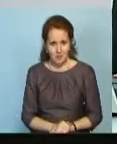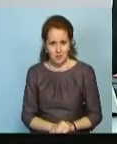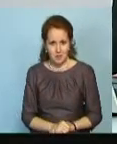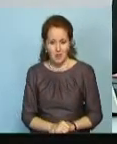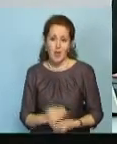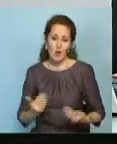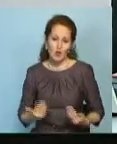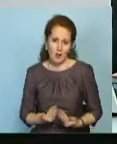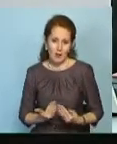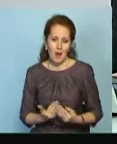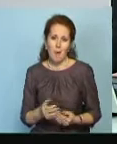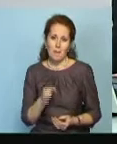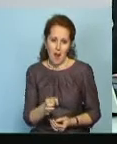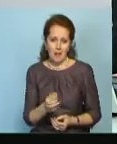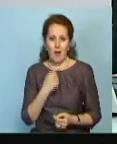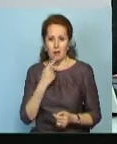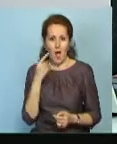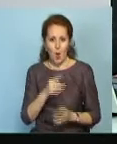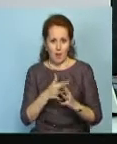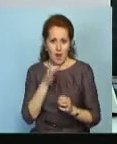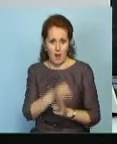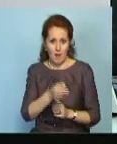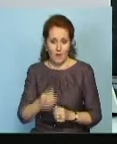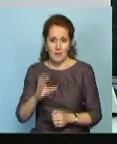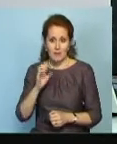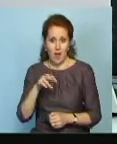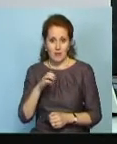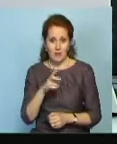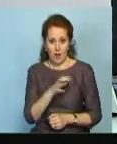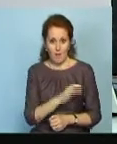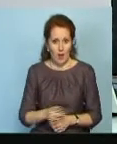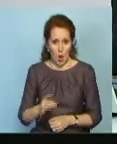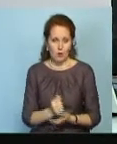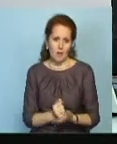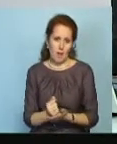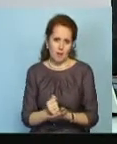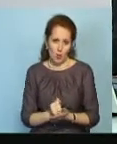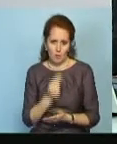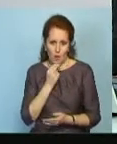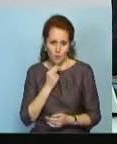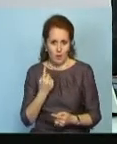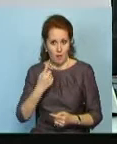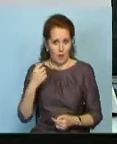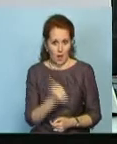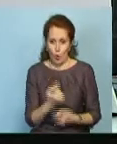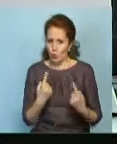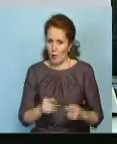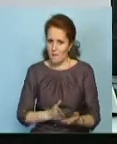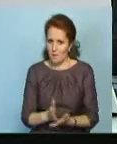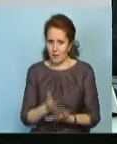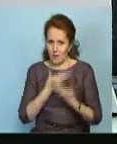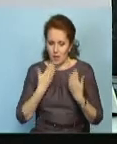Жители маленьких и отдаленных деревень Силтинского района запасаются продуктами сразу на неделю. Другого выхода у них нет. Купить хлеб можно только